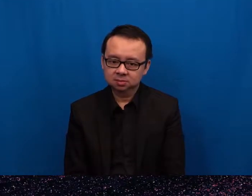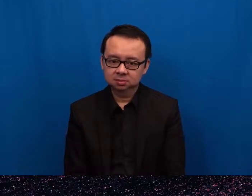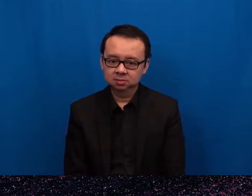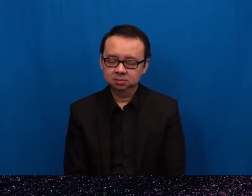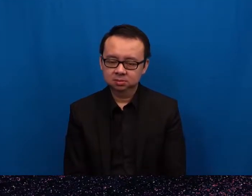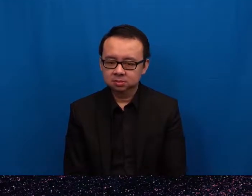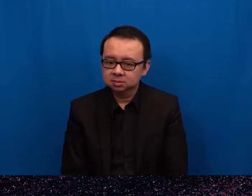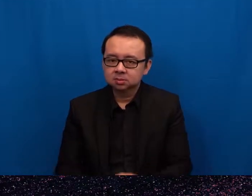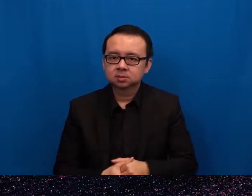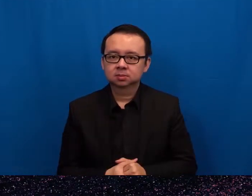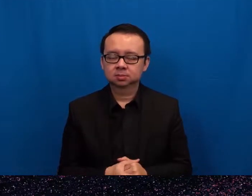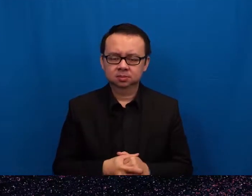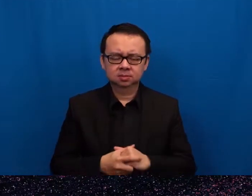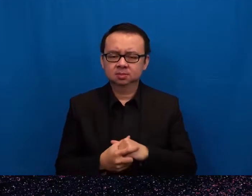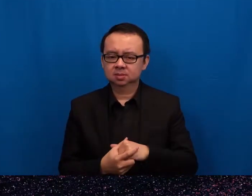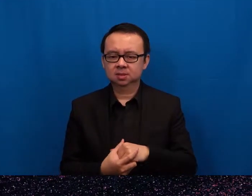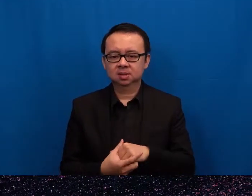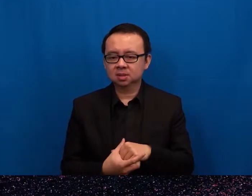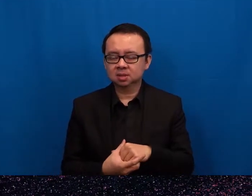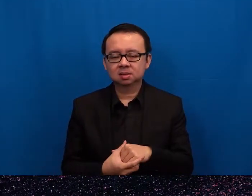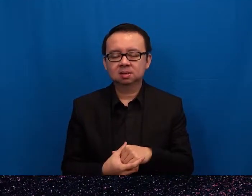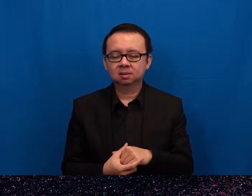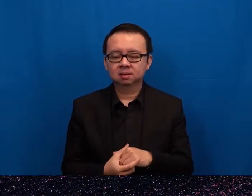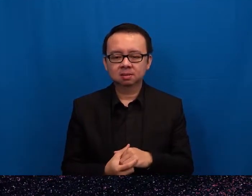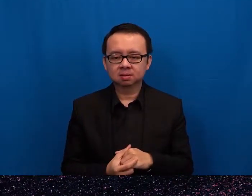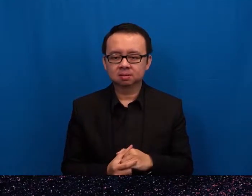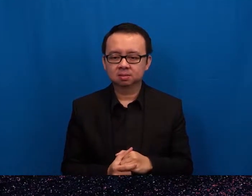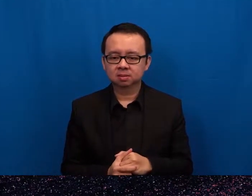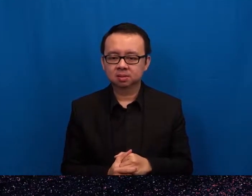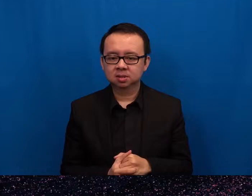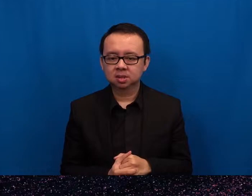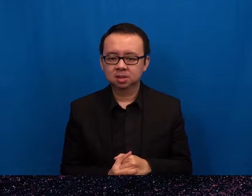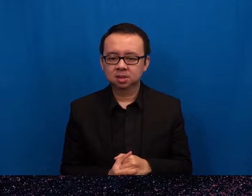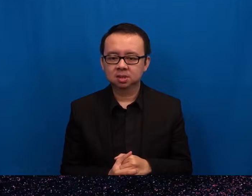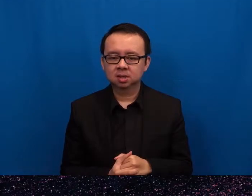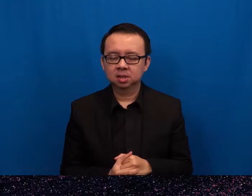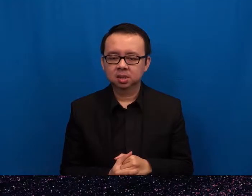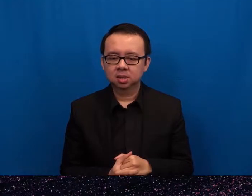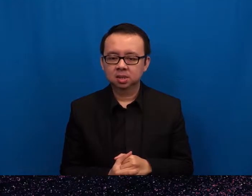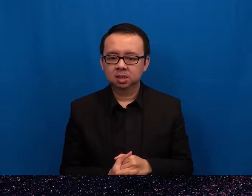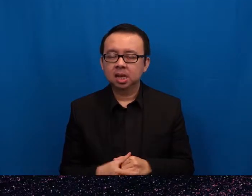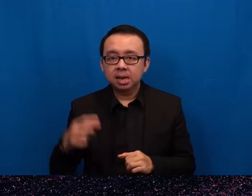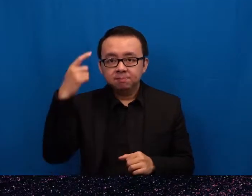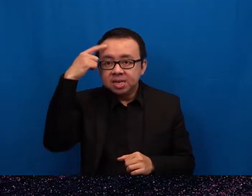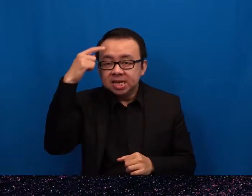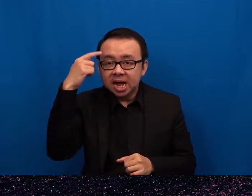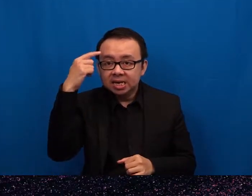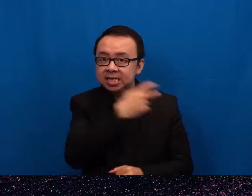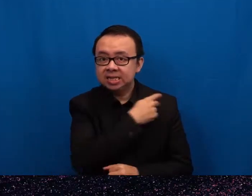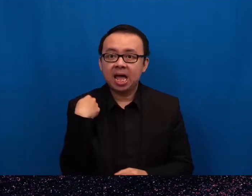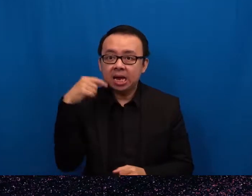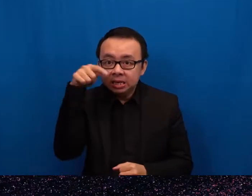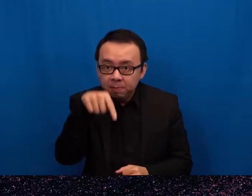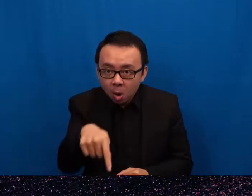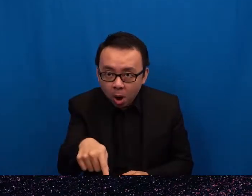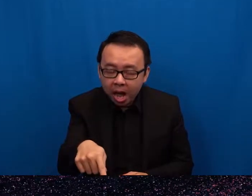kita berangan-angan, kapan ini, lalu gelisah, gundah gulana. Pikiran kita ke bawah,